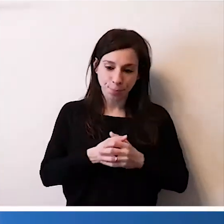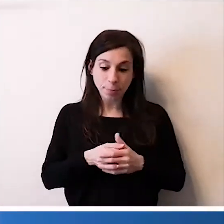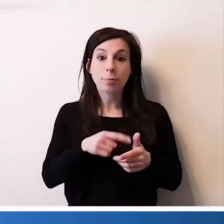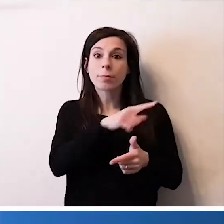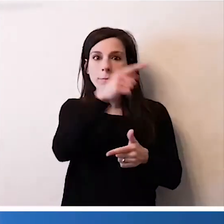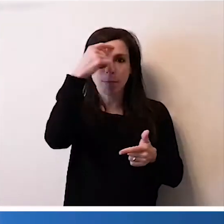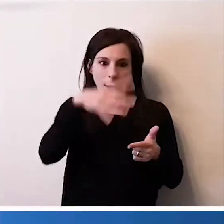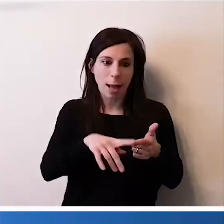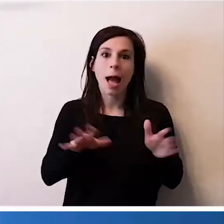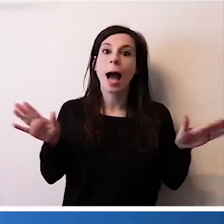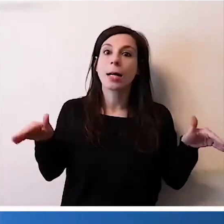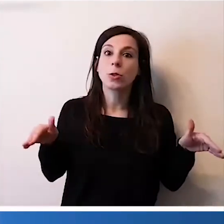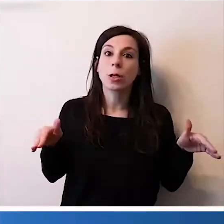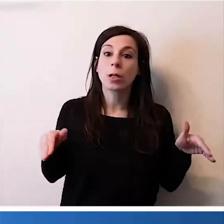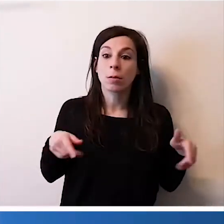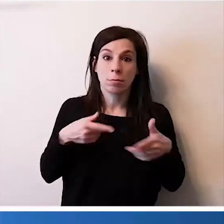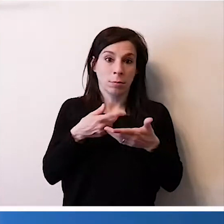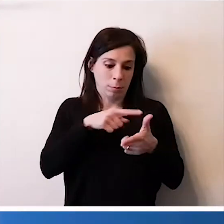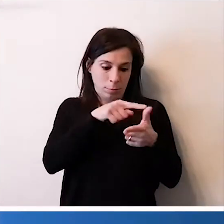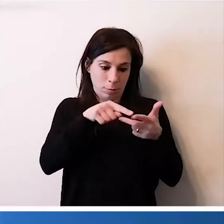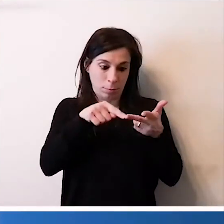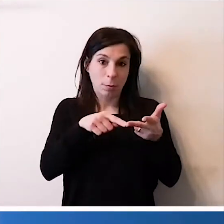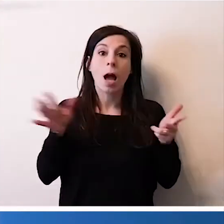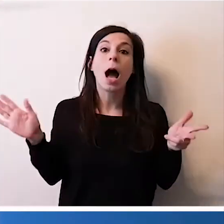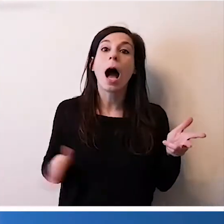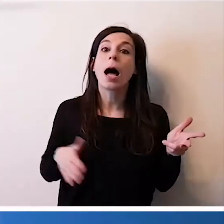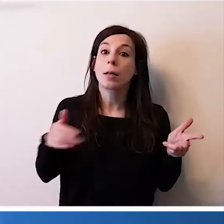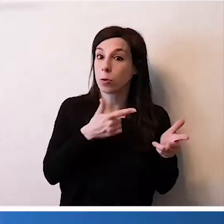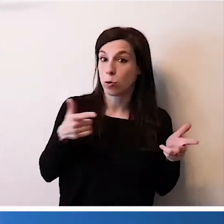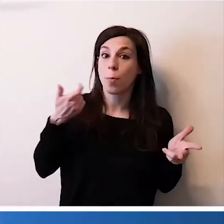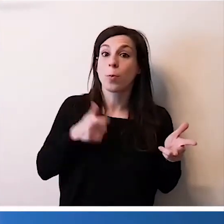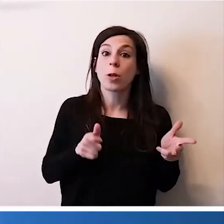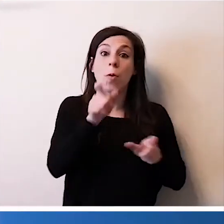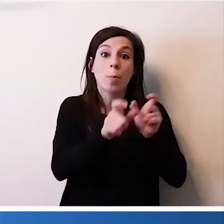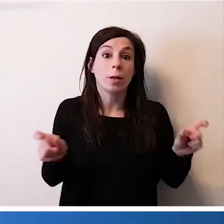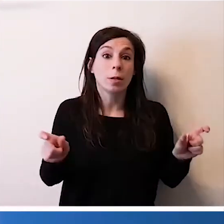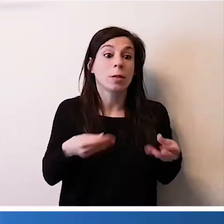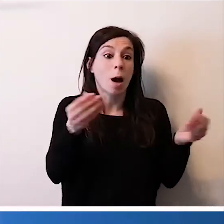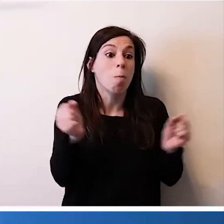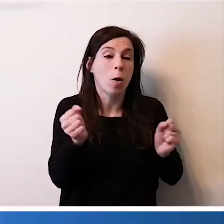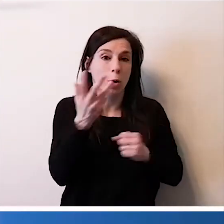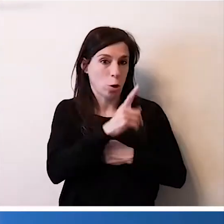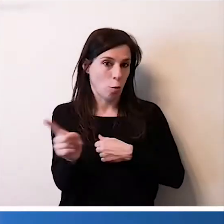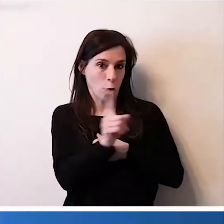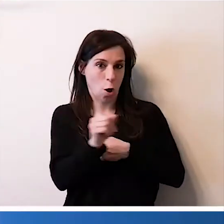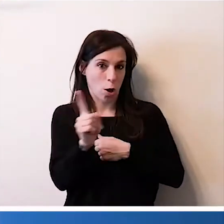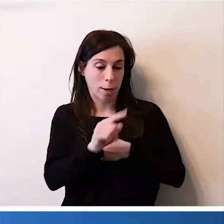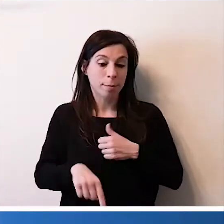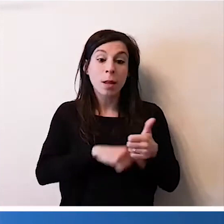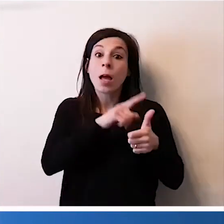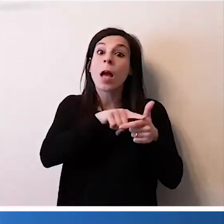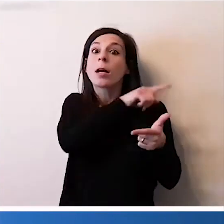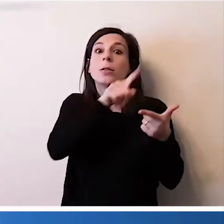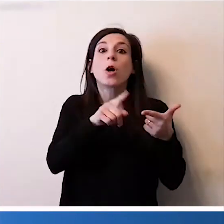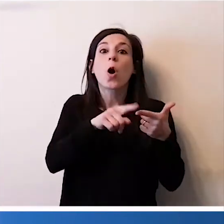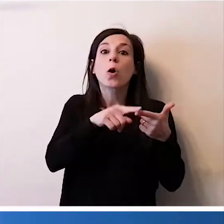che questi angeli qui, come abbiamo già detto, non avevano le ali per non spaventare gli uomini. Poi arrivò lei,